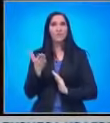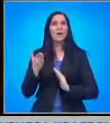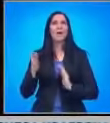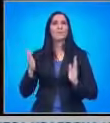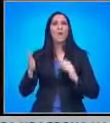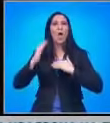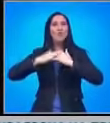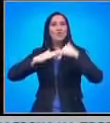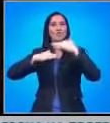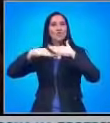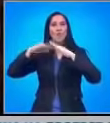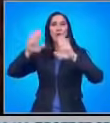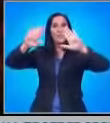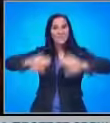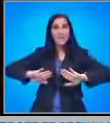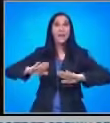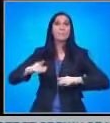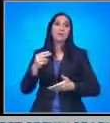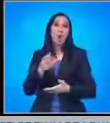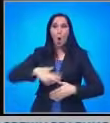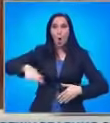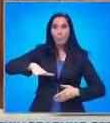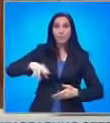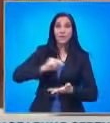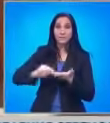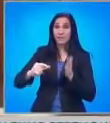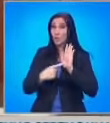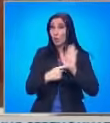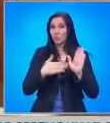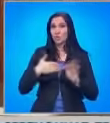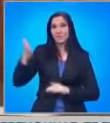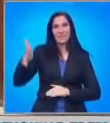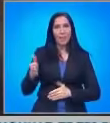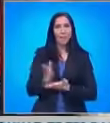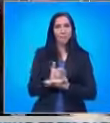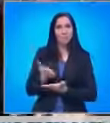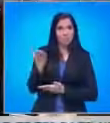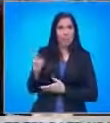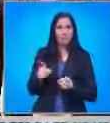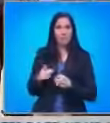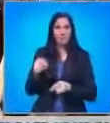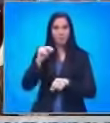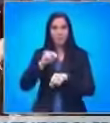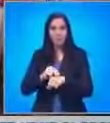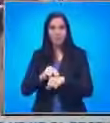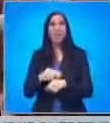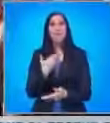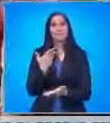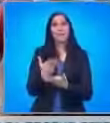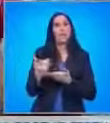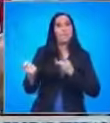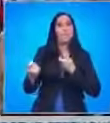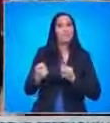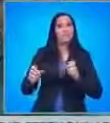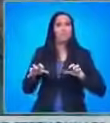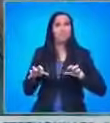стена пред областната администрация, за да покажат, че има стена между тях и управляващите. В Пловдив представителите на